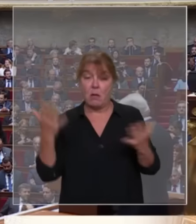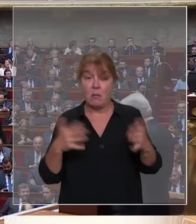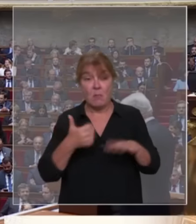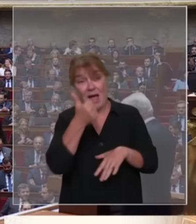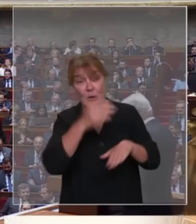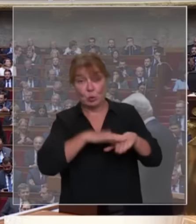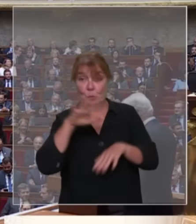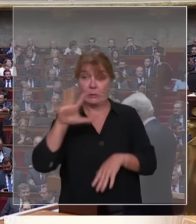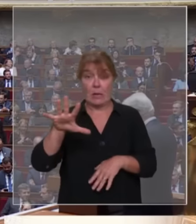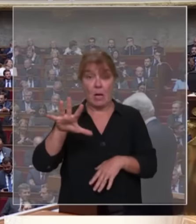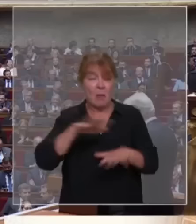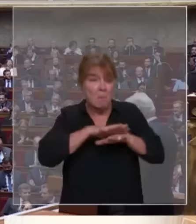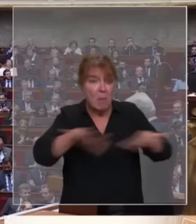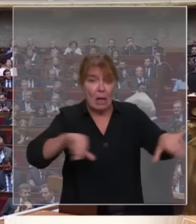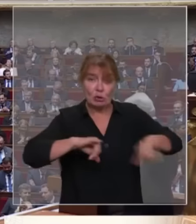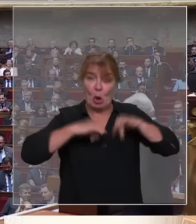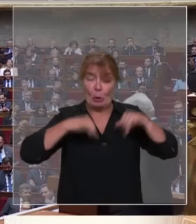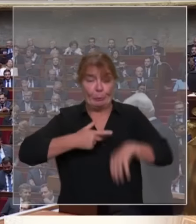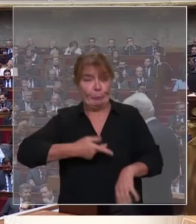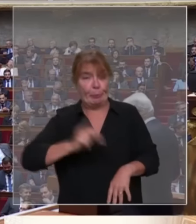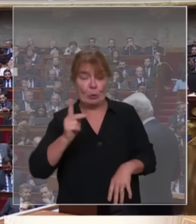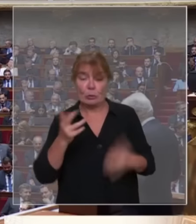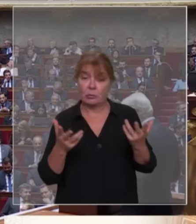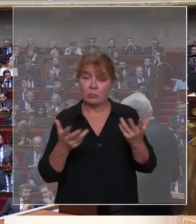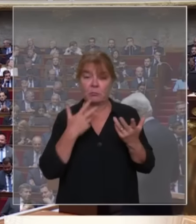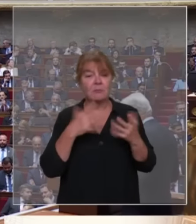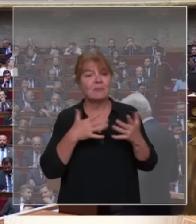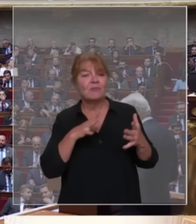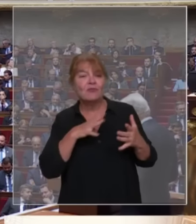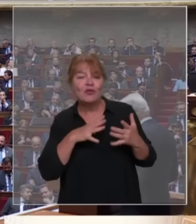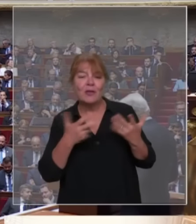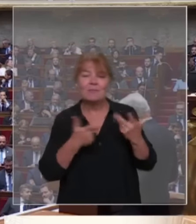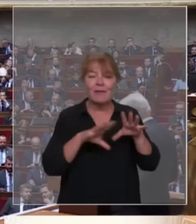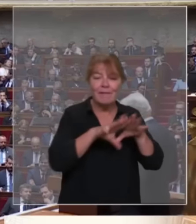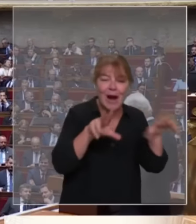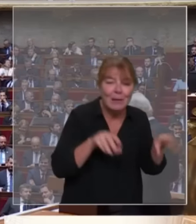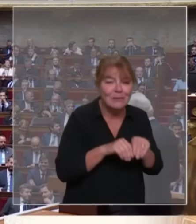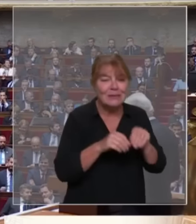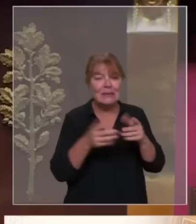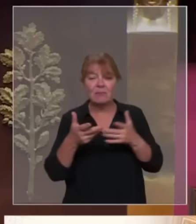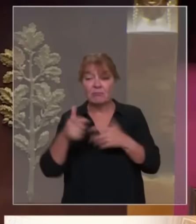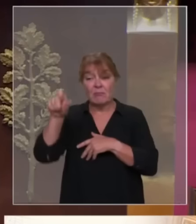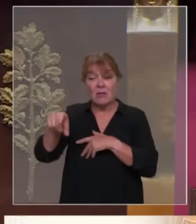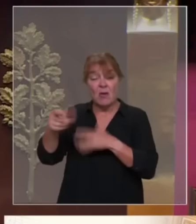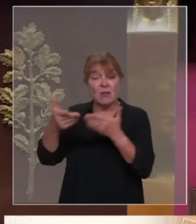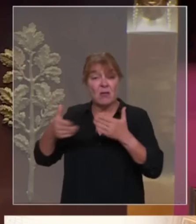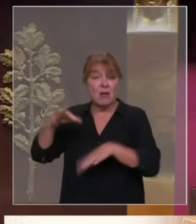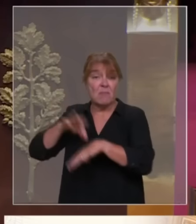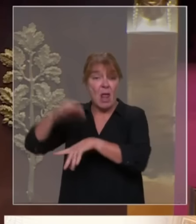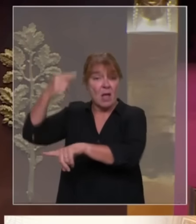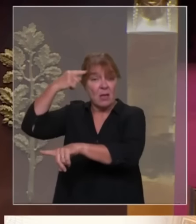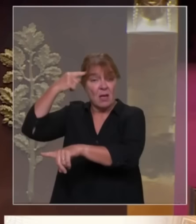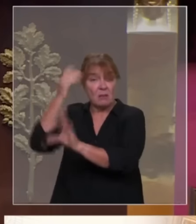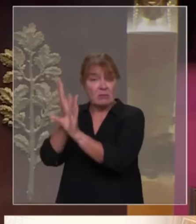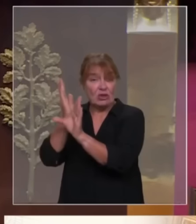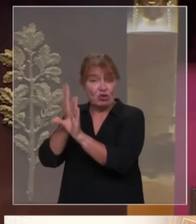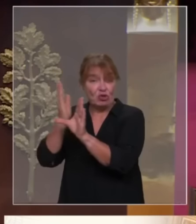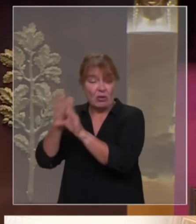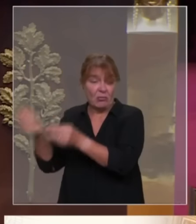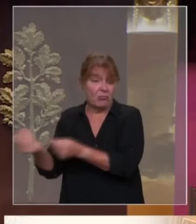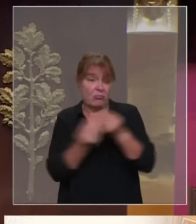Et particulièrement des jeunes. L'impact sur les familles et sur les proches est immense. Les maladies psychiques